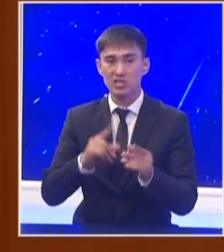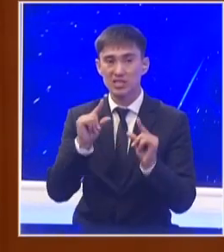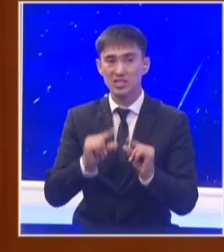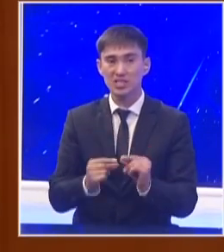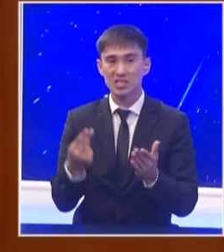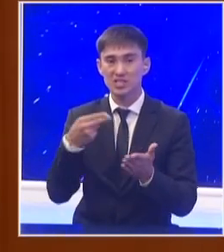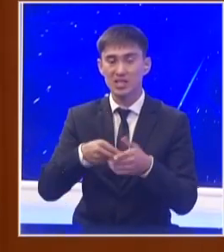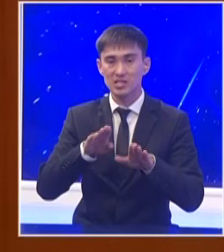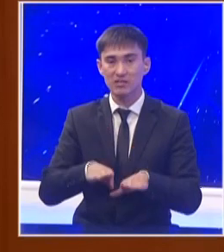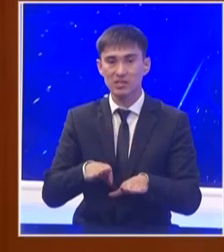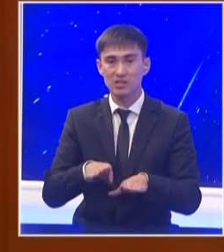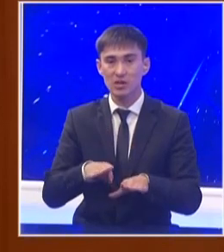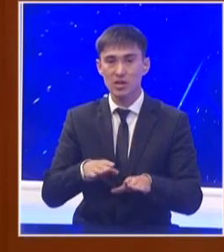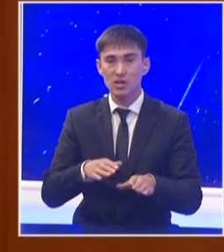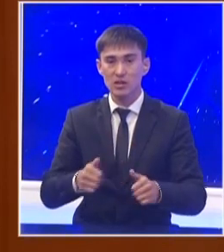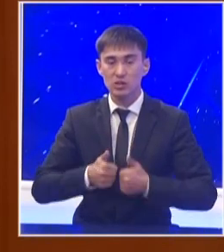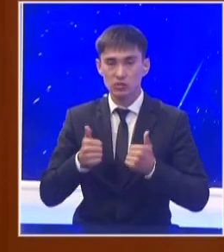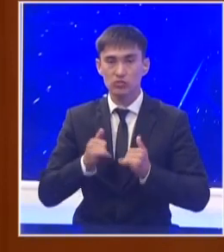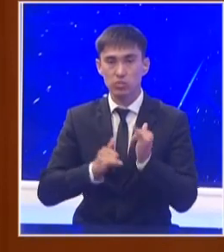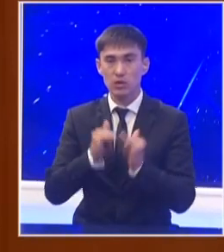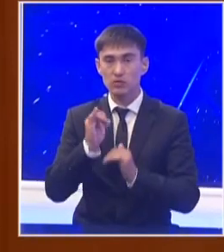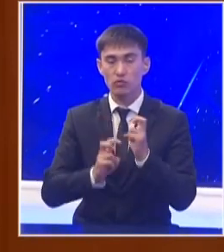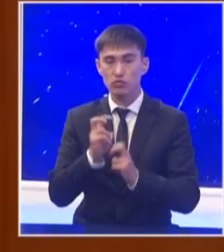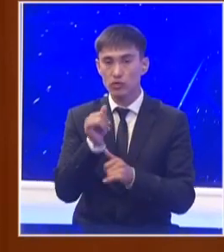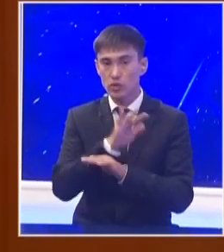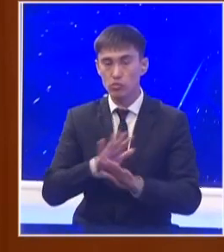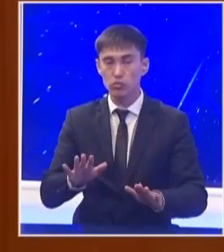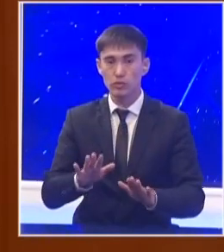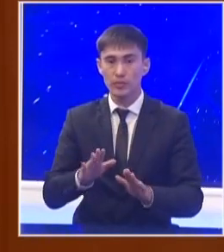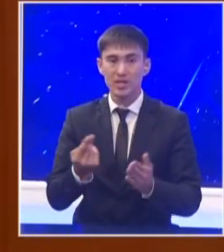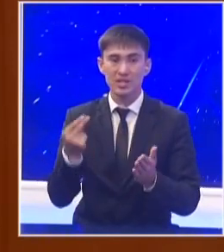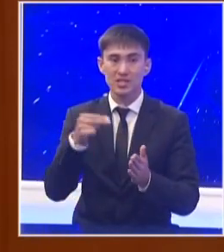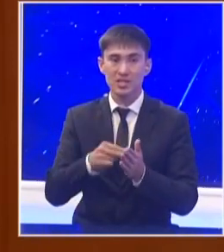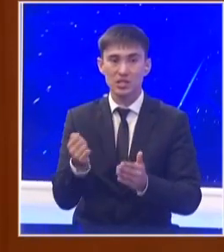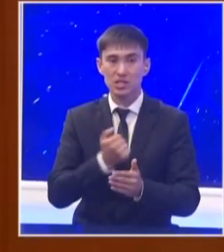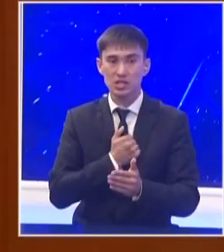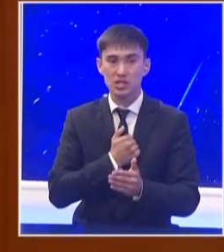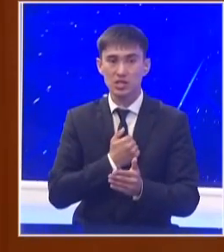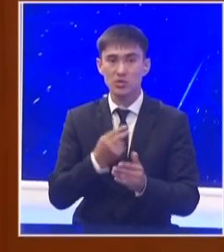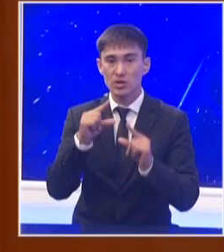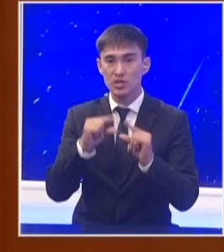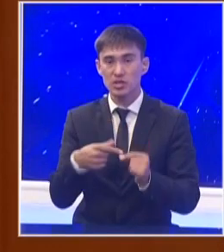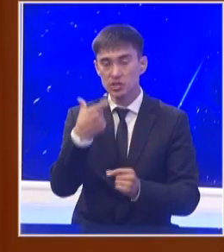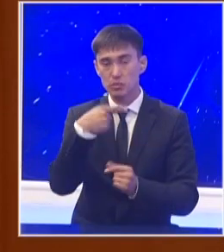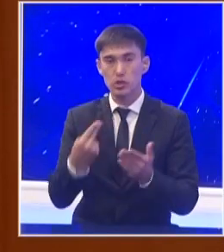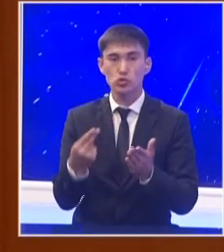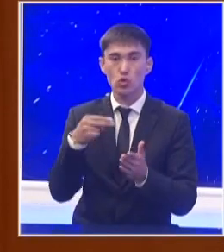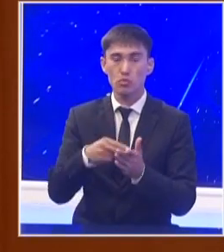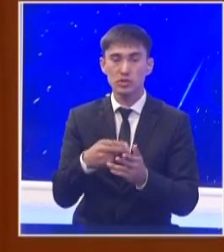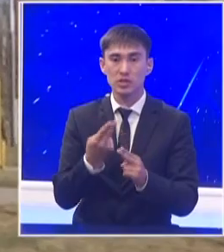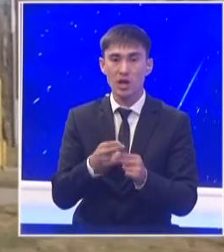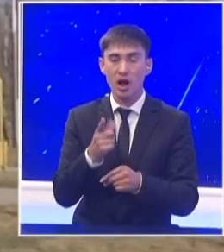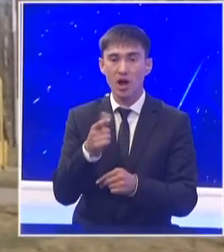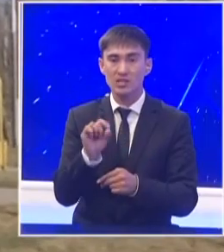цены оставаться, значит, никакого стимулирования для роста производства не будет, потому что эти цены сегодня, к сожалению, ниже себестоимости производимого